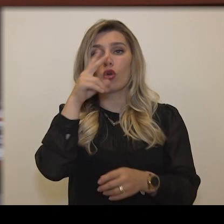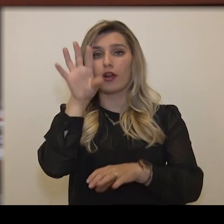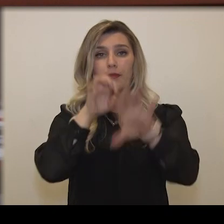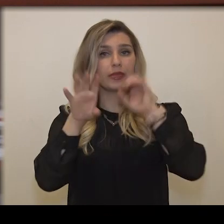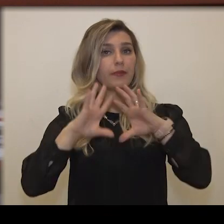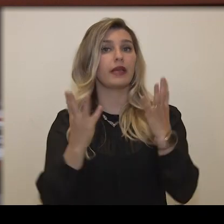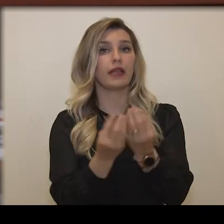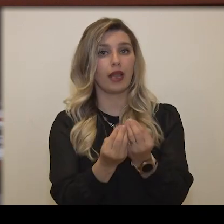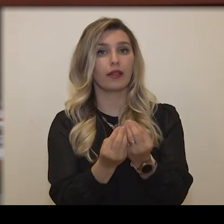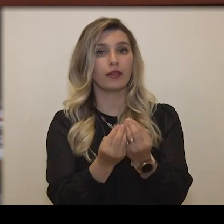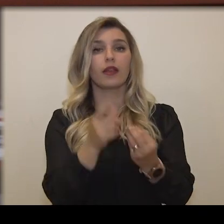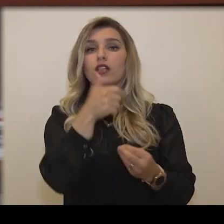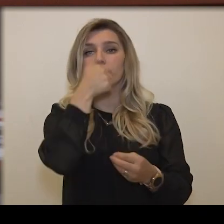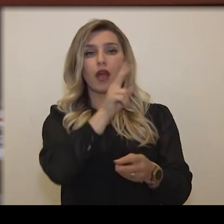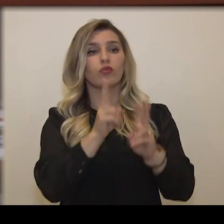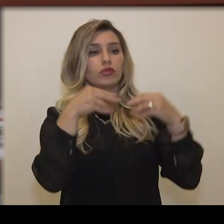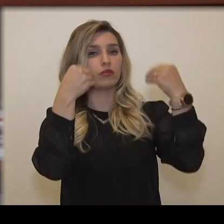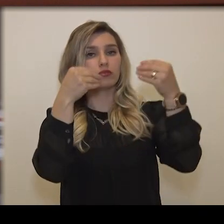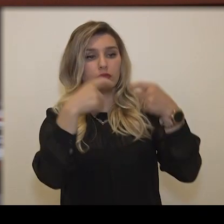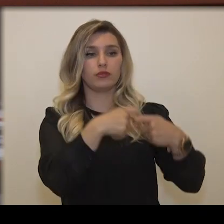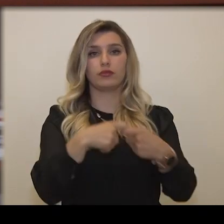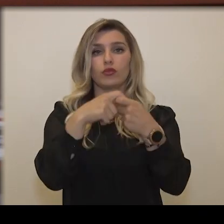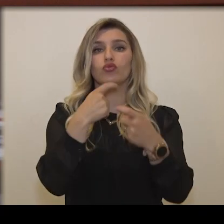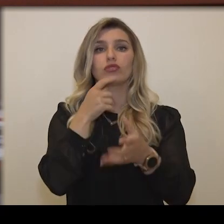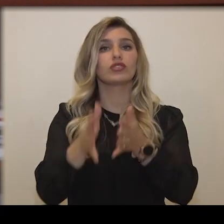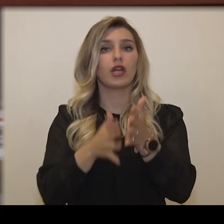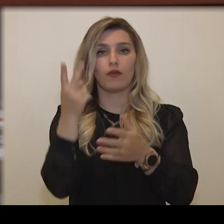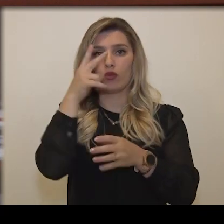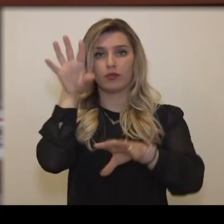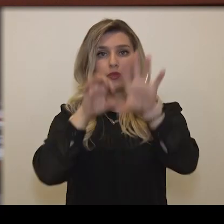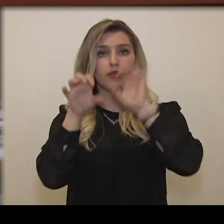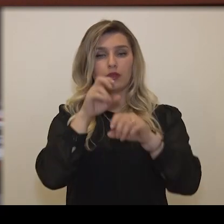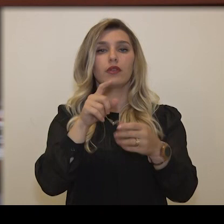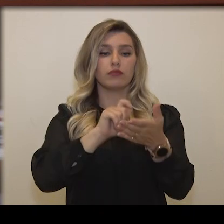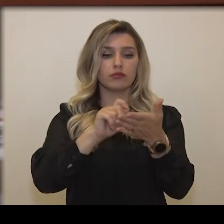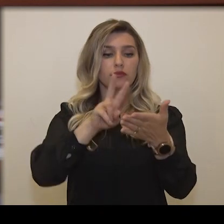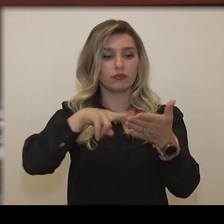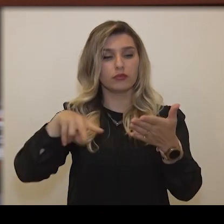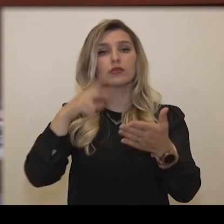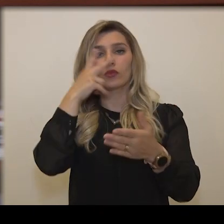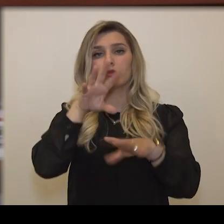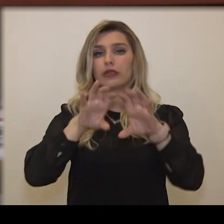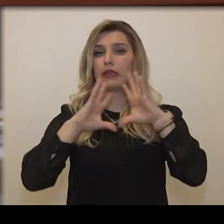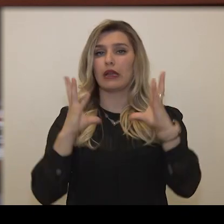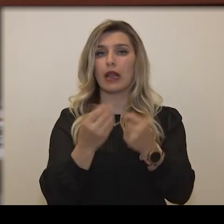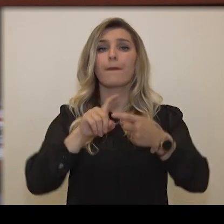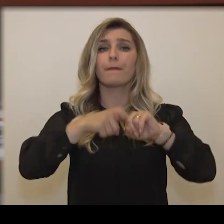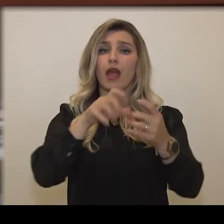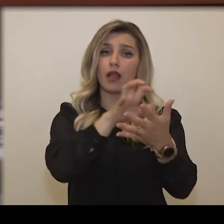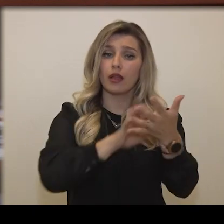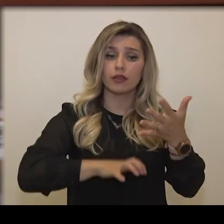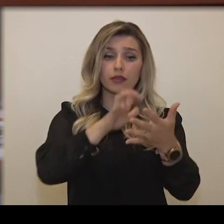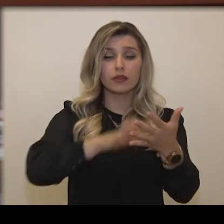për cilën shpjegohet më nën klas, kanë me arrit me i kuptu, me i ledzu, edhe me i kuptu tekstet për